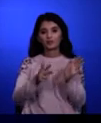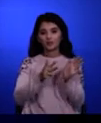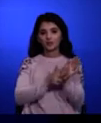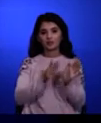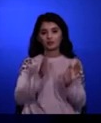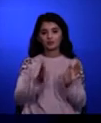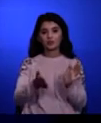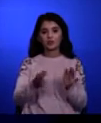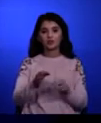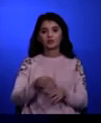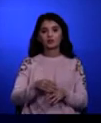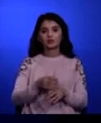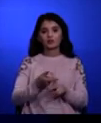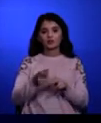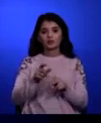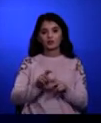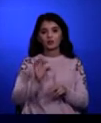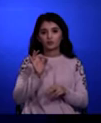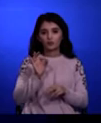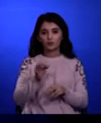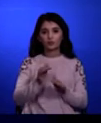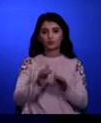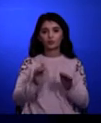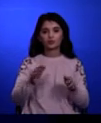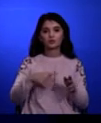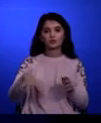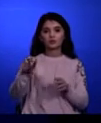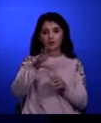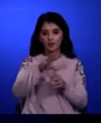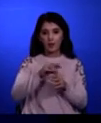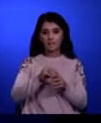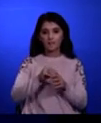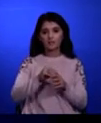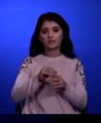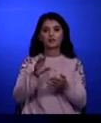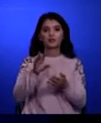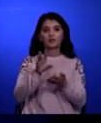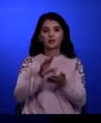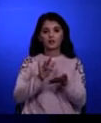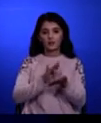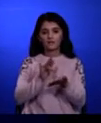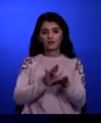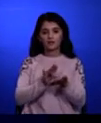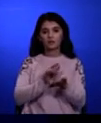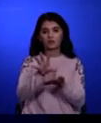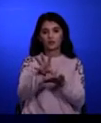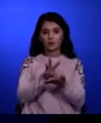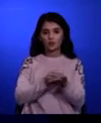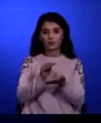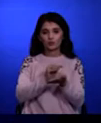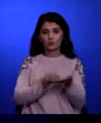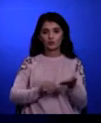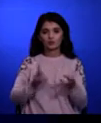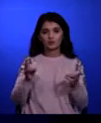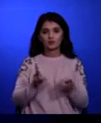78. Juda ham to'g'ri bolajonlar. Siz buni hammasini daftaringizga yozib olishingiz lozim.